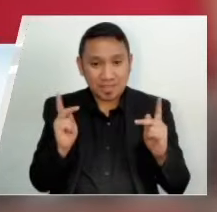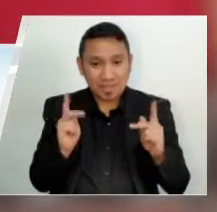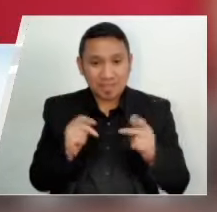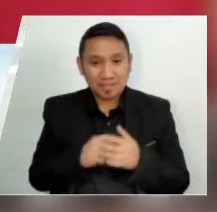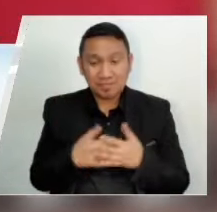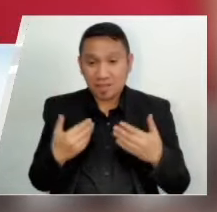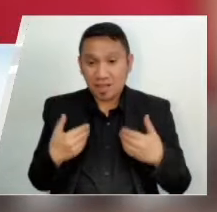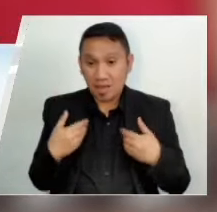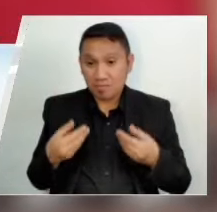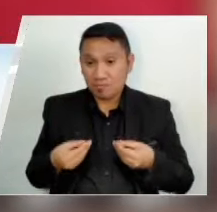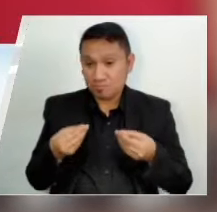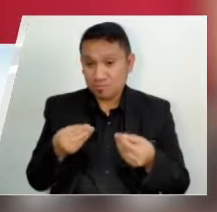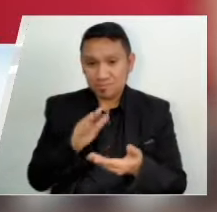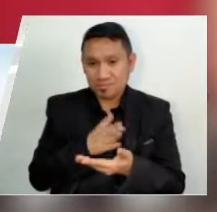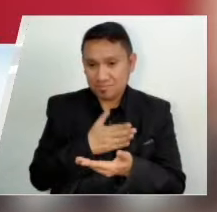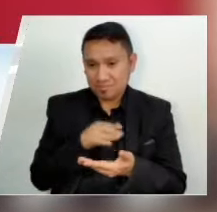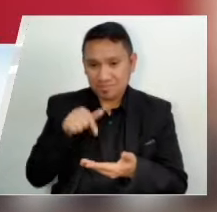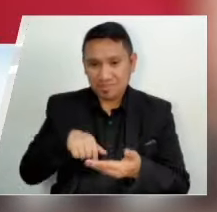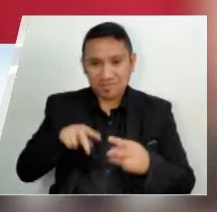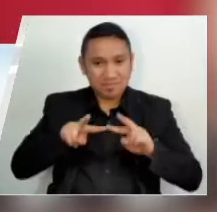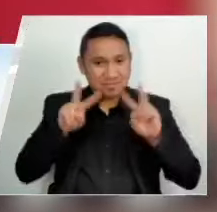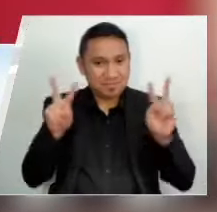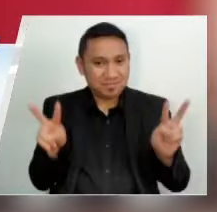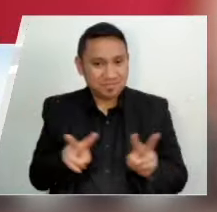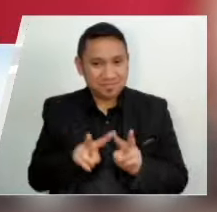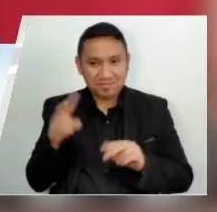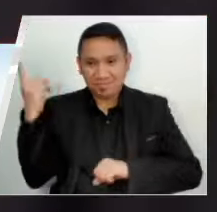duet ngayong Valentine's Day.